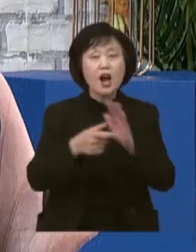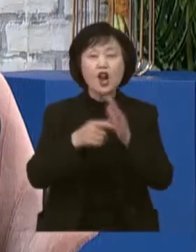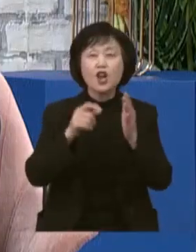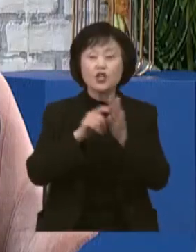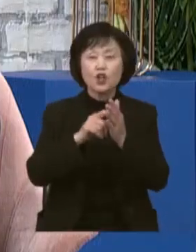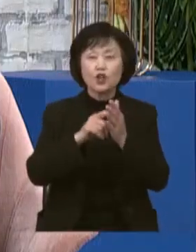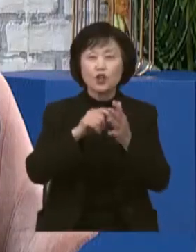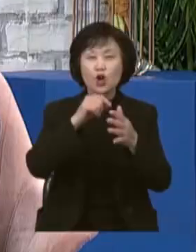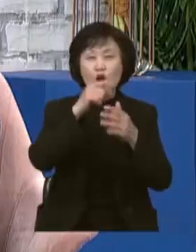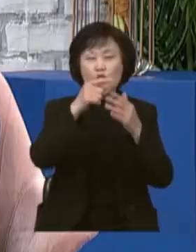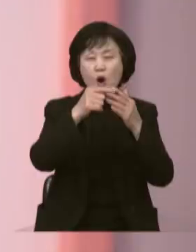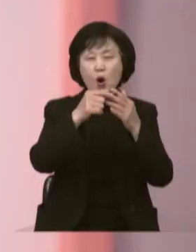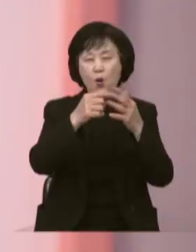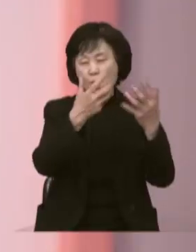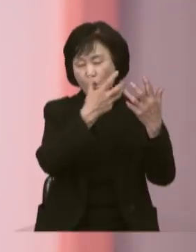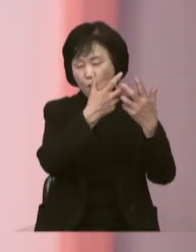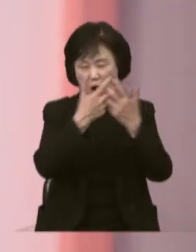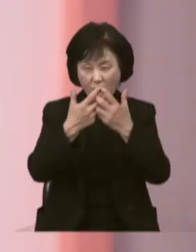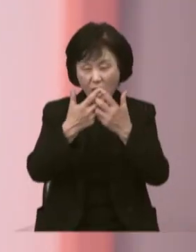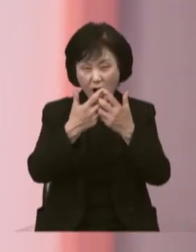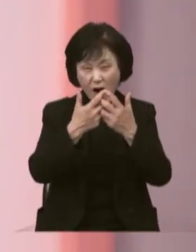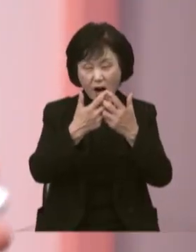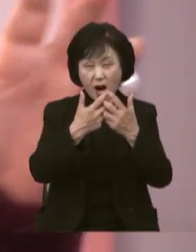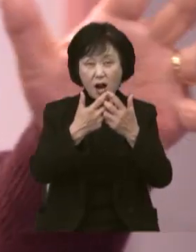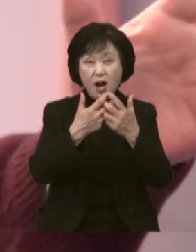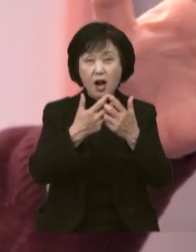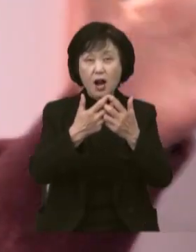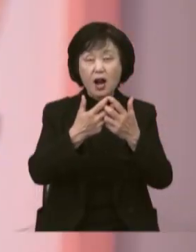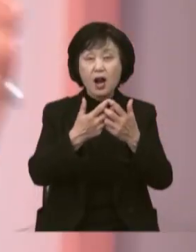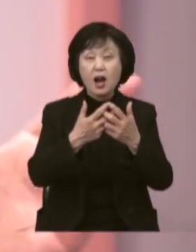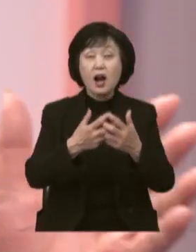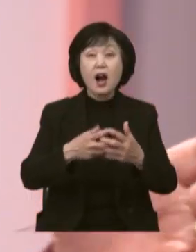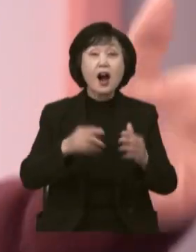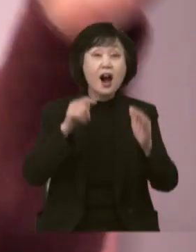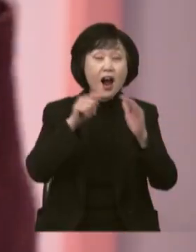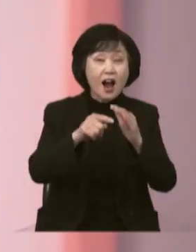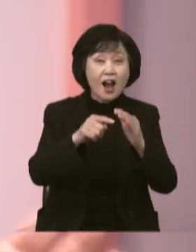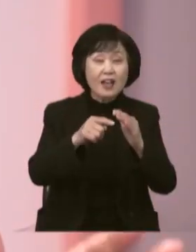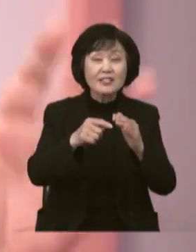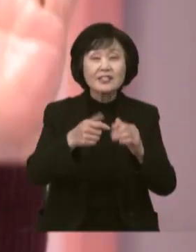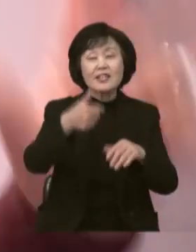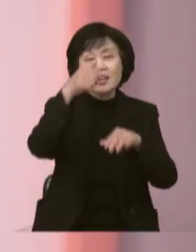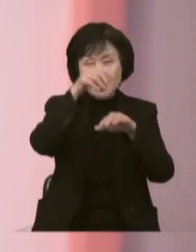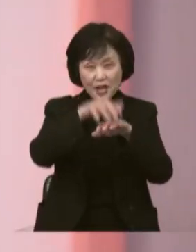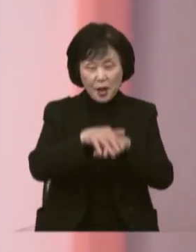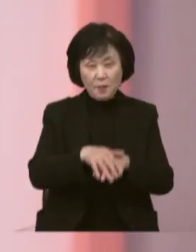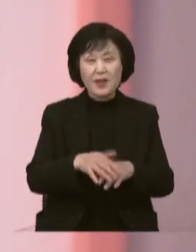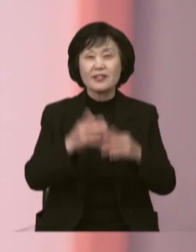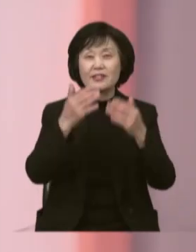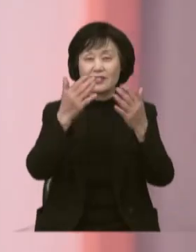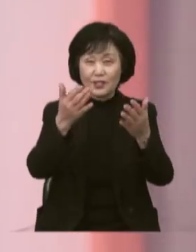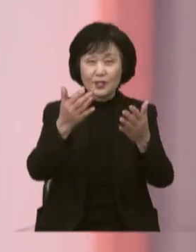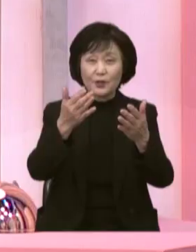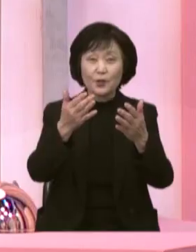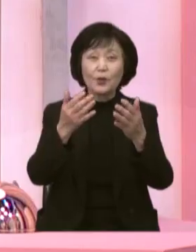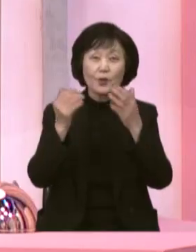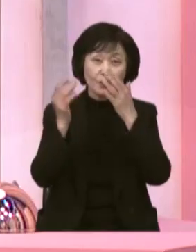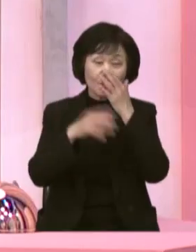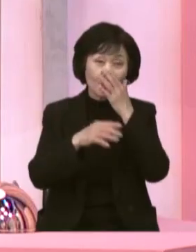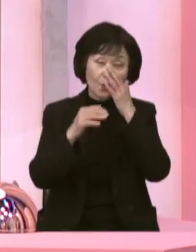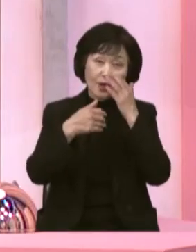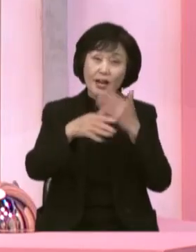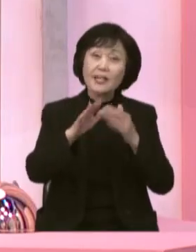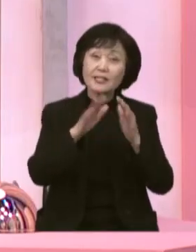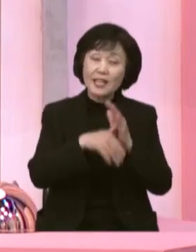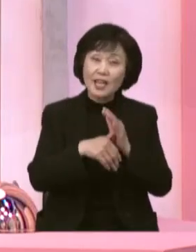쓰겠어. 그렇지. 그러니까 큰 차를 하나 사야 되겠어. 그래가지고 큰 차. 그럼 거기 다 싣고 가잖아. 그럼 그